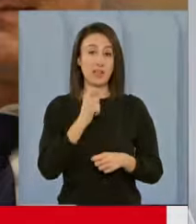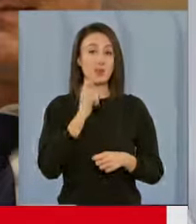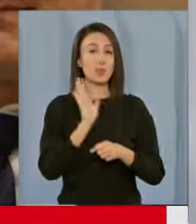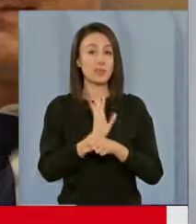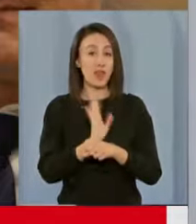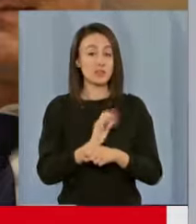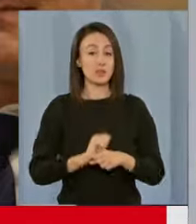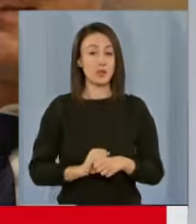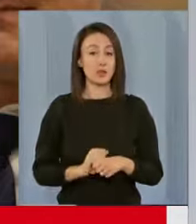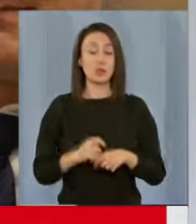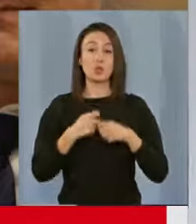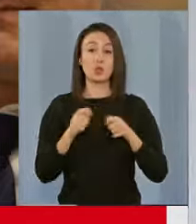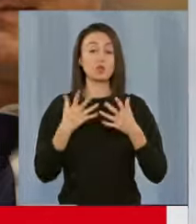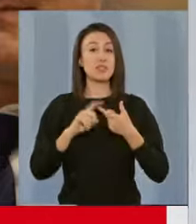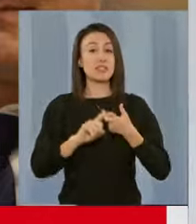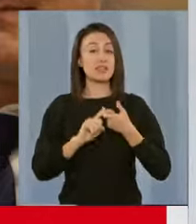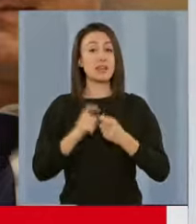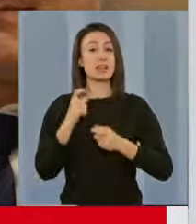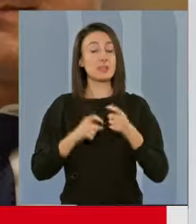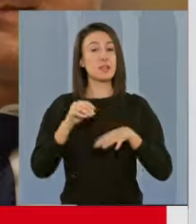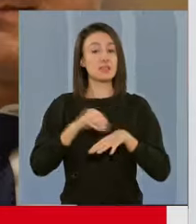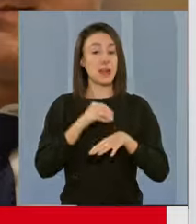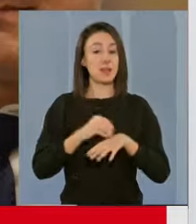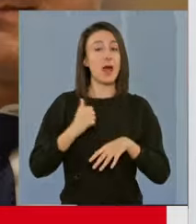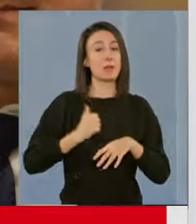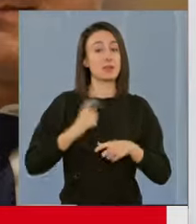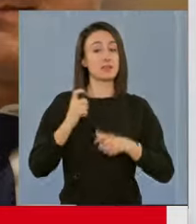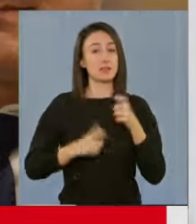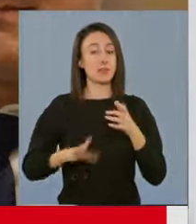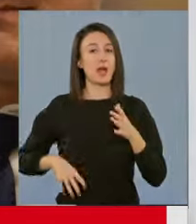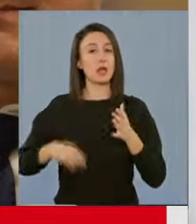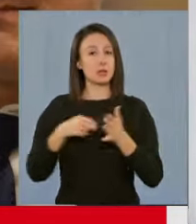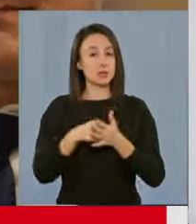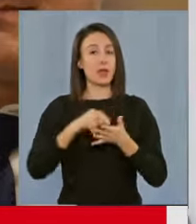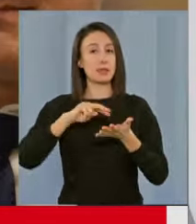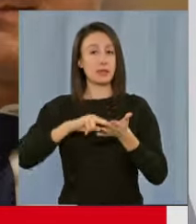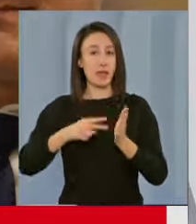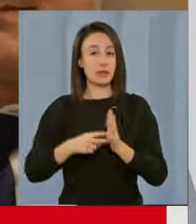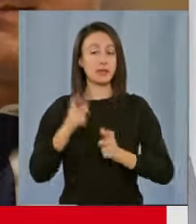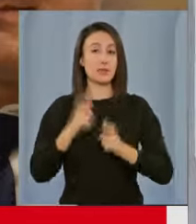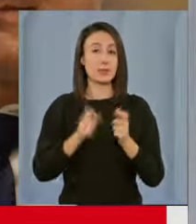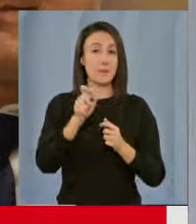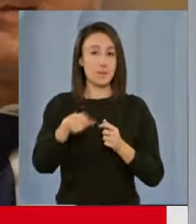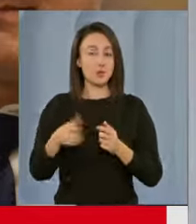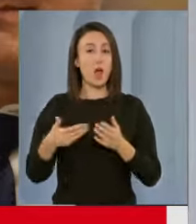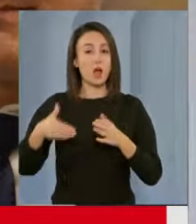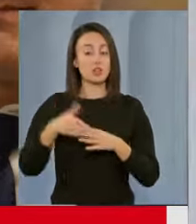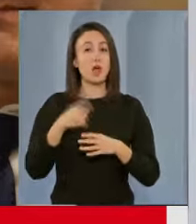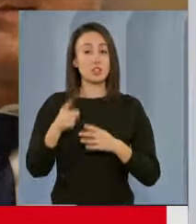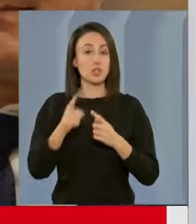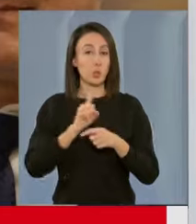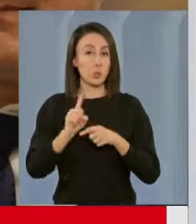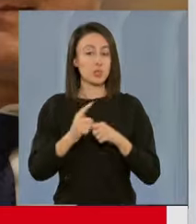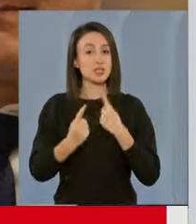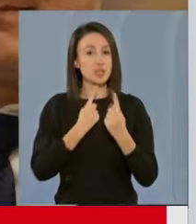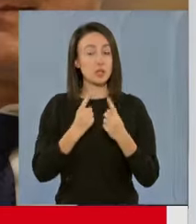televizat. Tot ceea ce ține despre starea armatei, despre dotări, despre tehnică, despre personal, lucrurile astea se